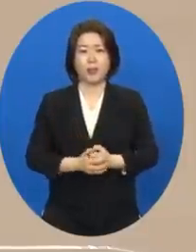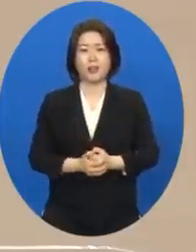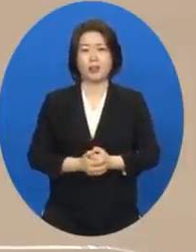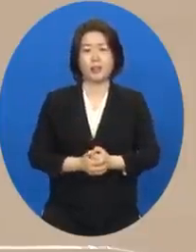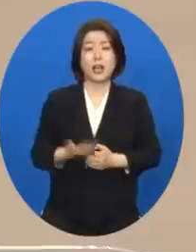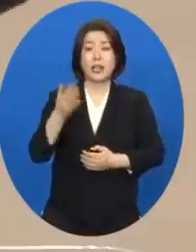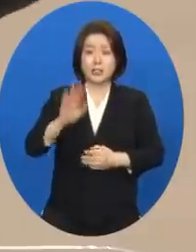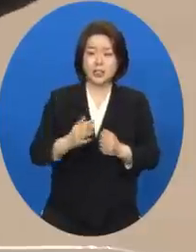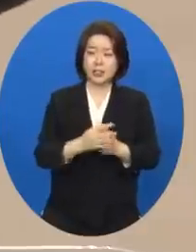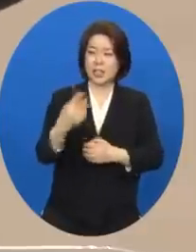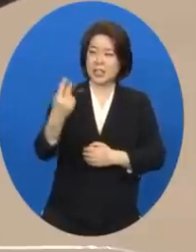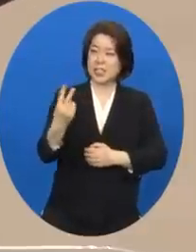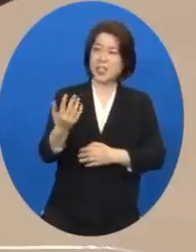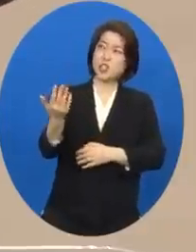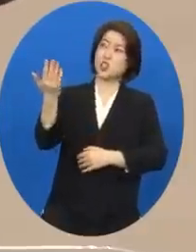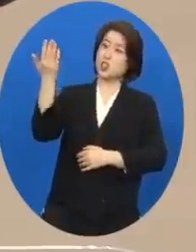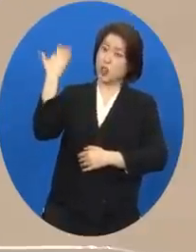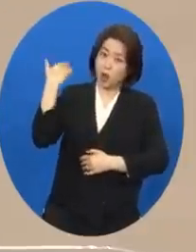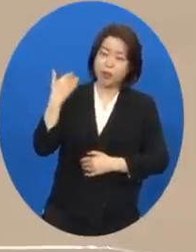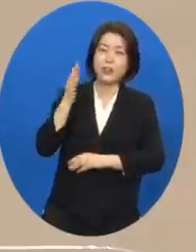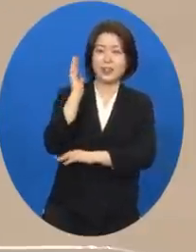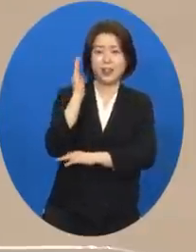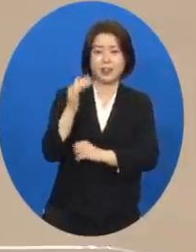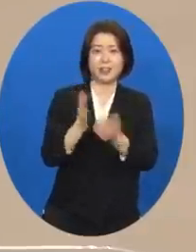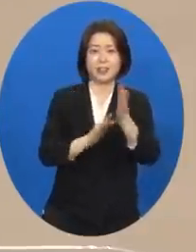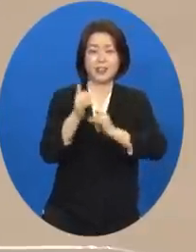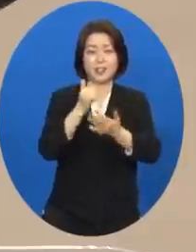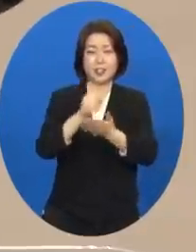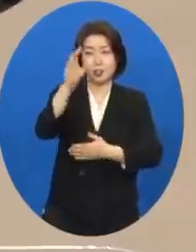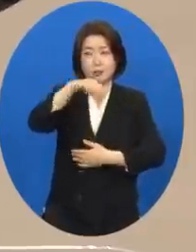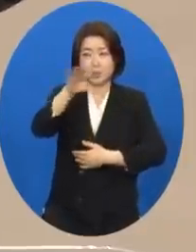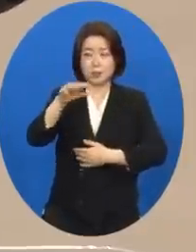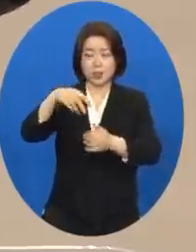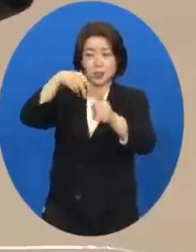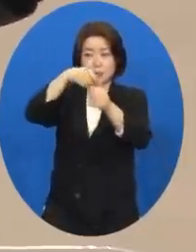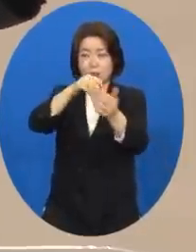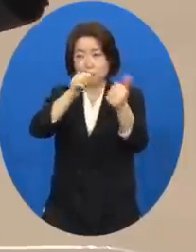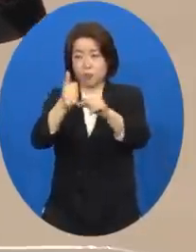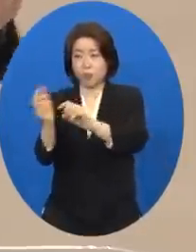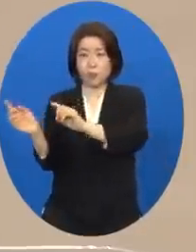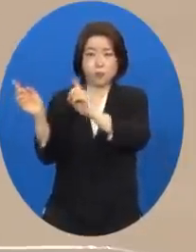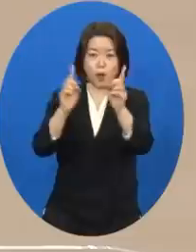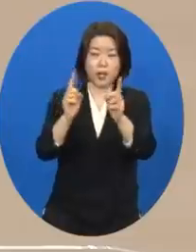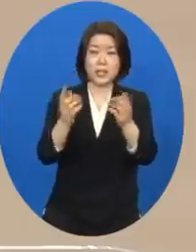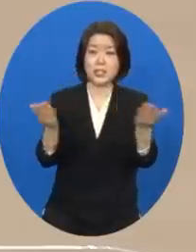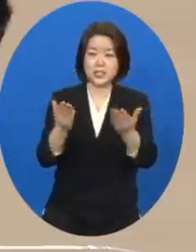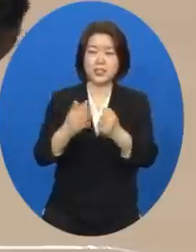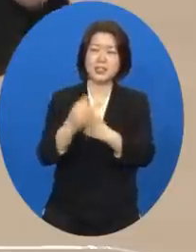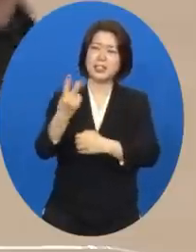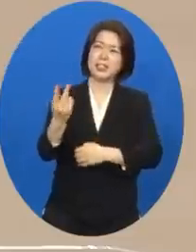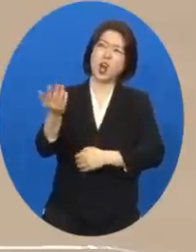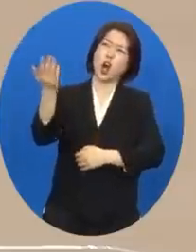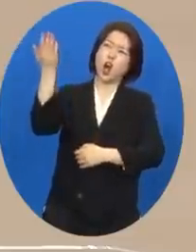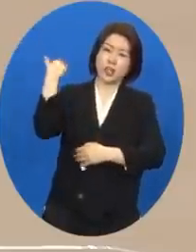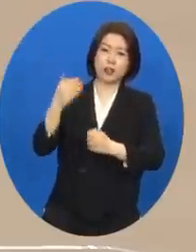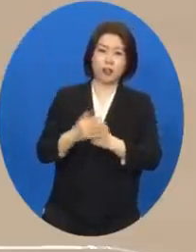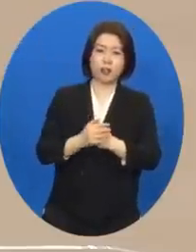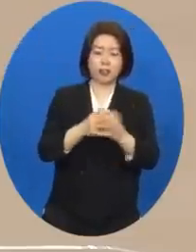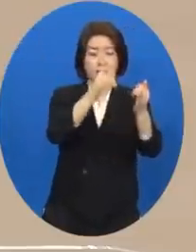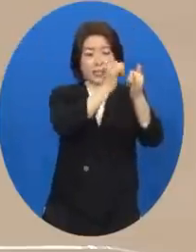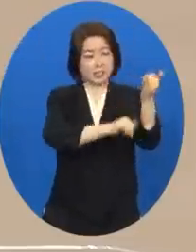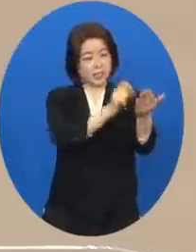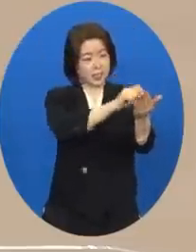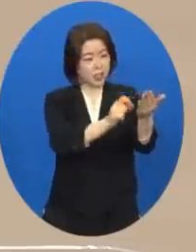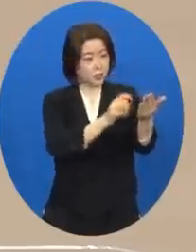무려 2000년 전 이야기입니다 예수님이 십자가에 죽으시고 부활한 사 거에요 역사책에 기록이 되어 있어도 난